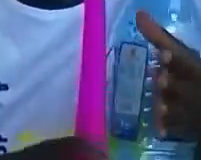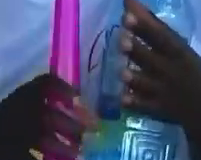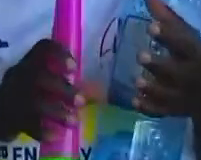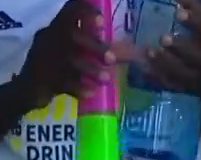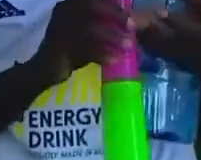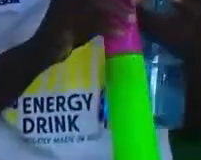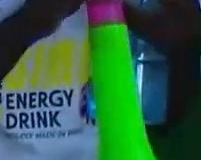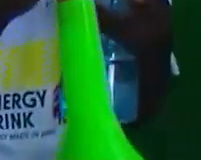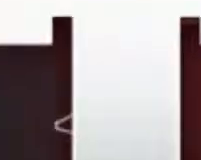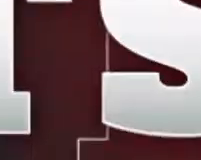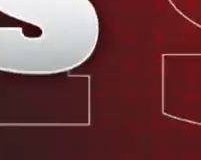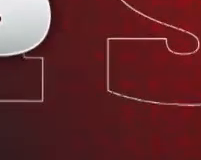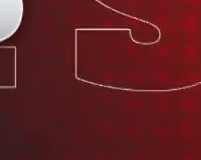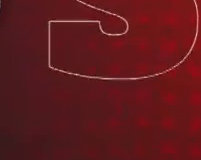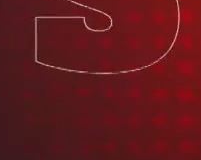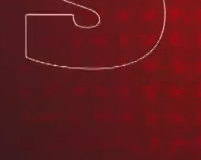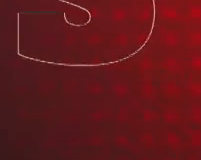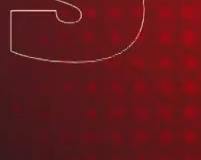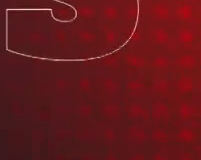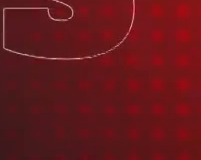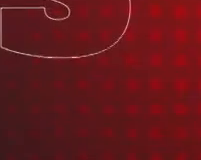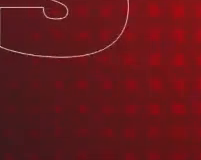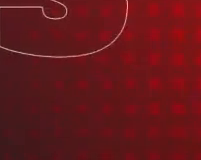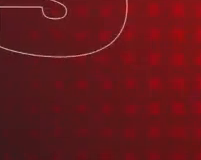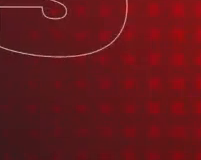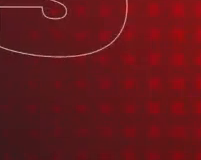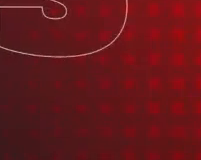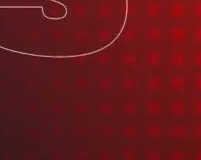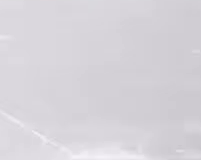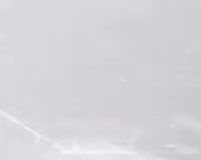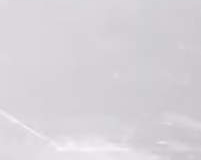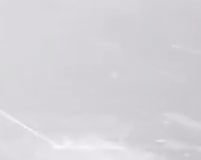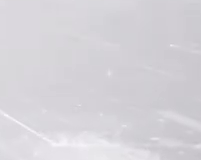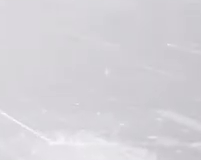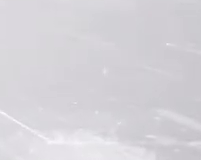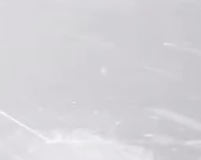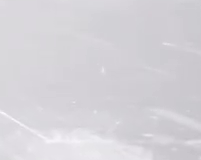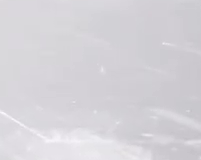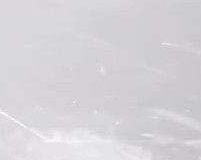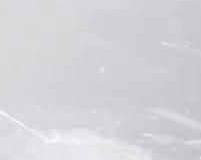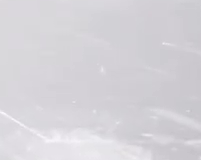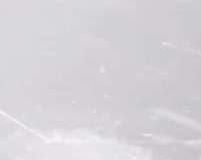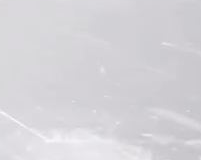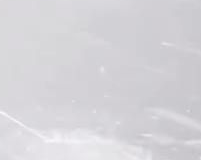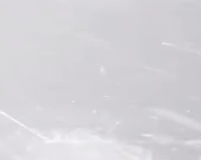on KBC Channel 1, your true sports partner.